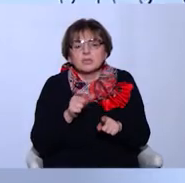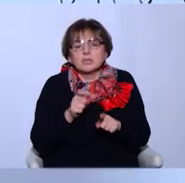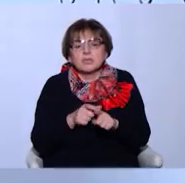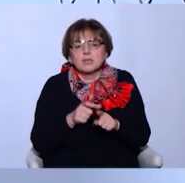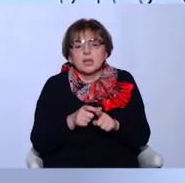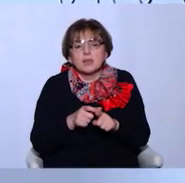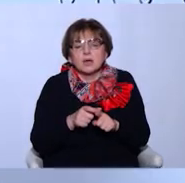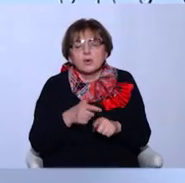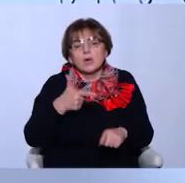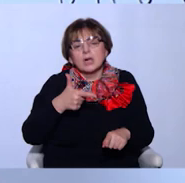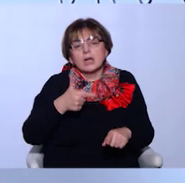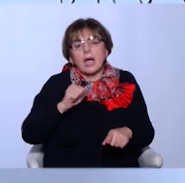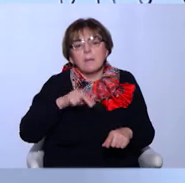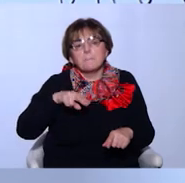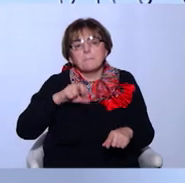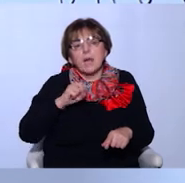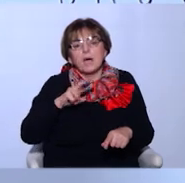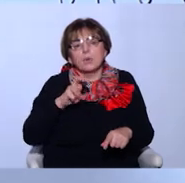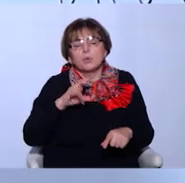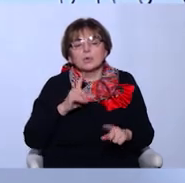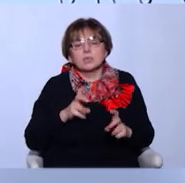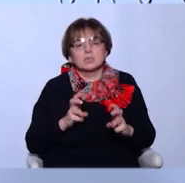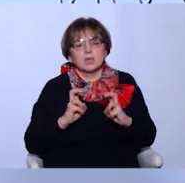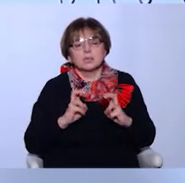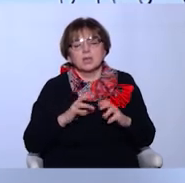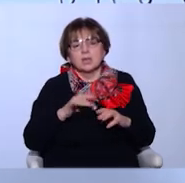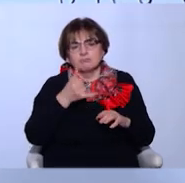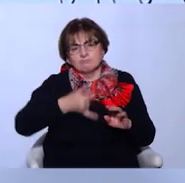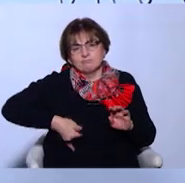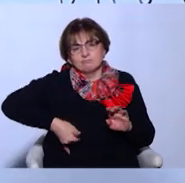არის დამპანღურეს იცით რა მაოცებს